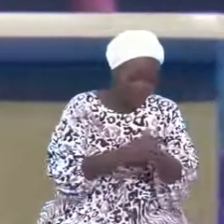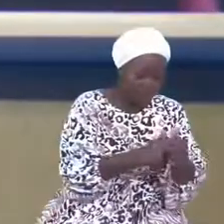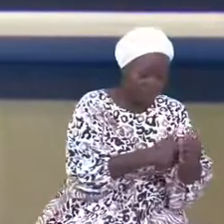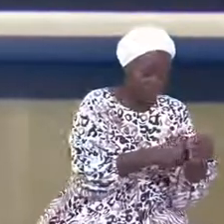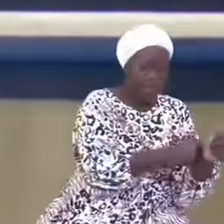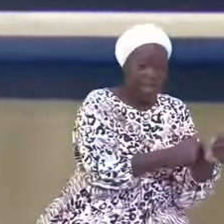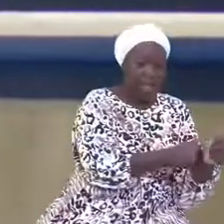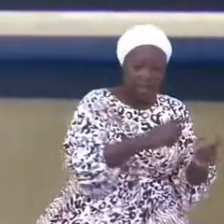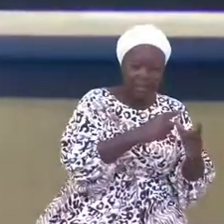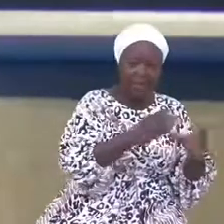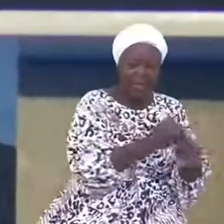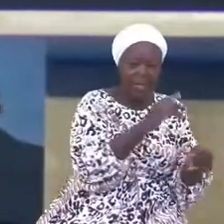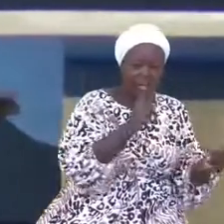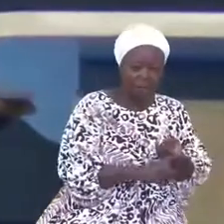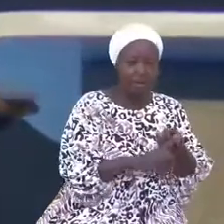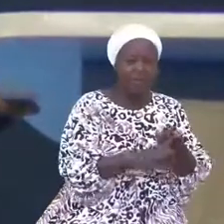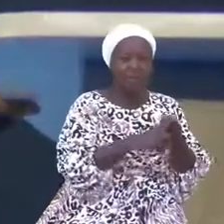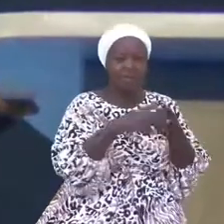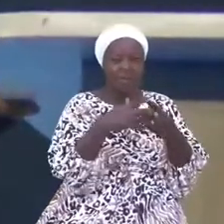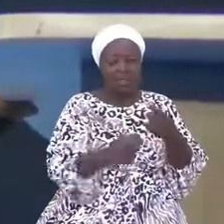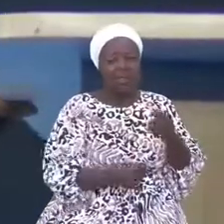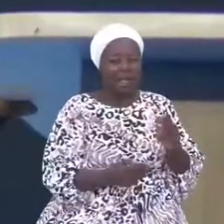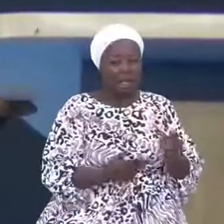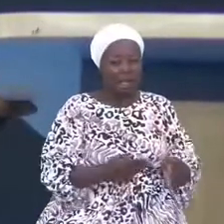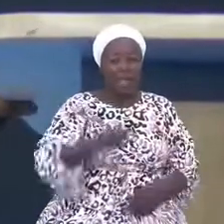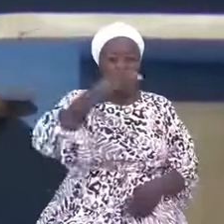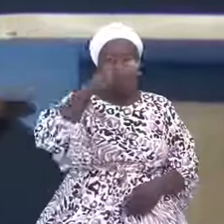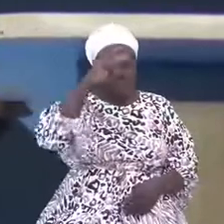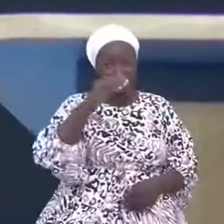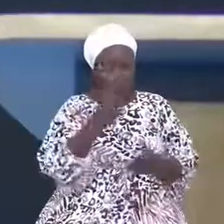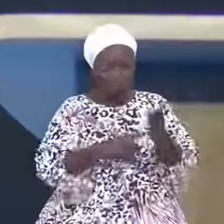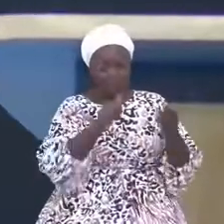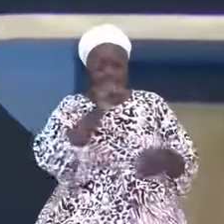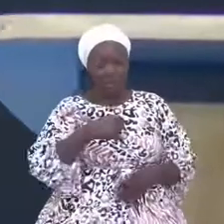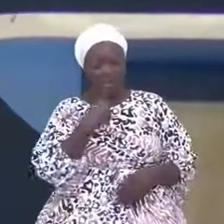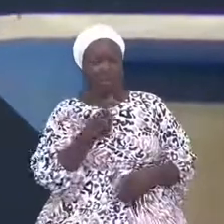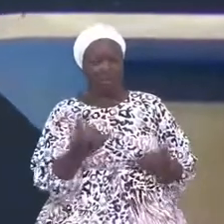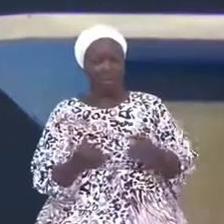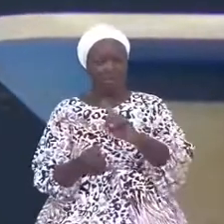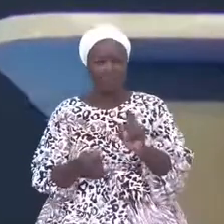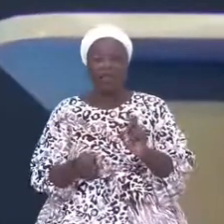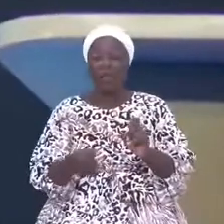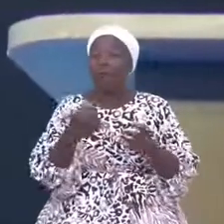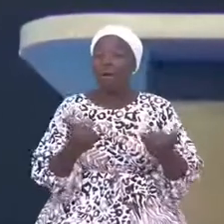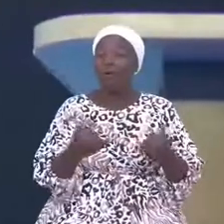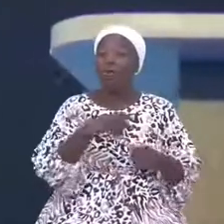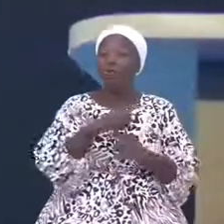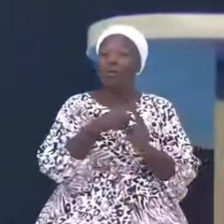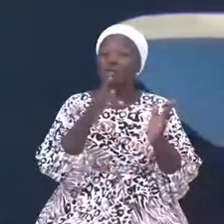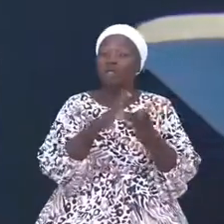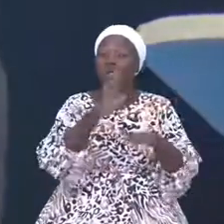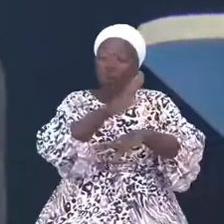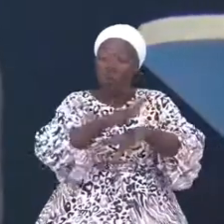honorable. Et il va le suivre et arriver à l'homme élevé. Qu'est-ce que je vous